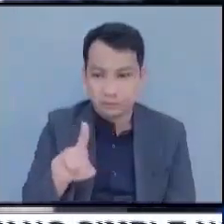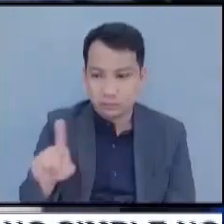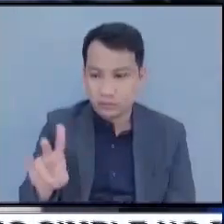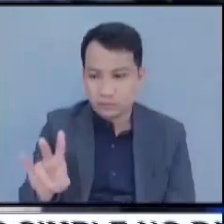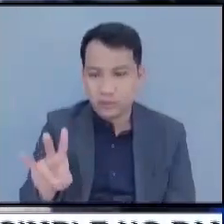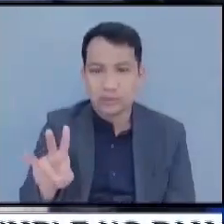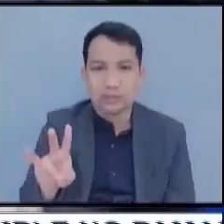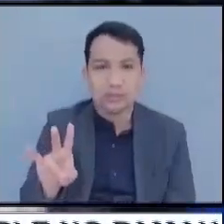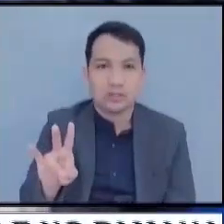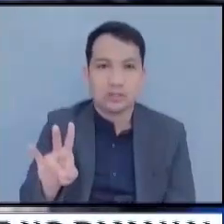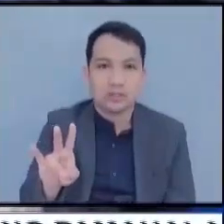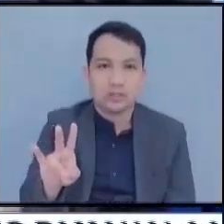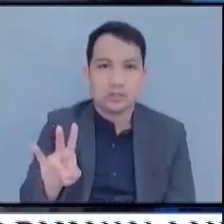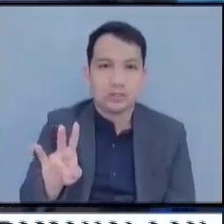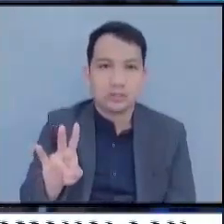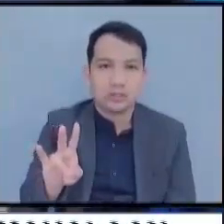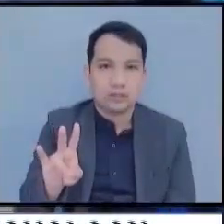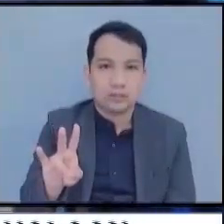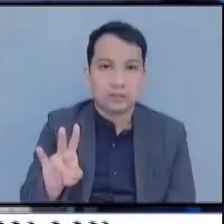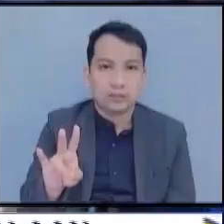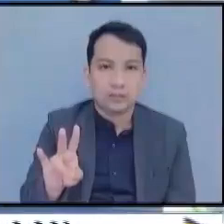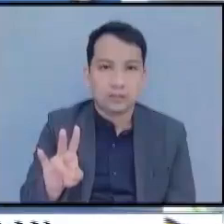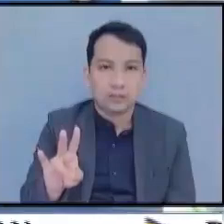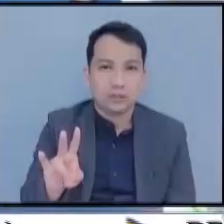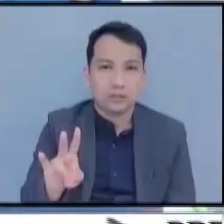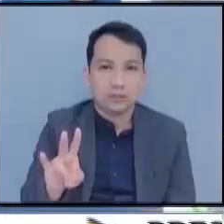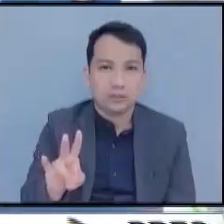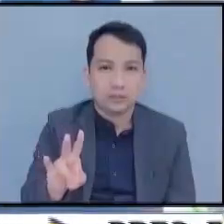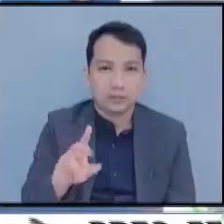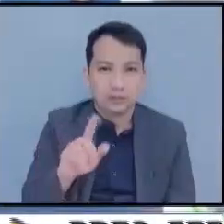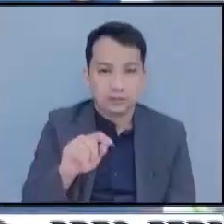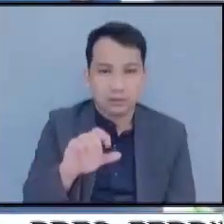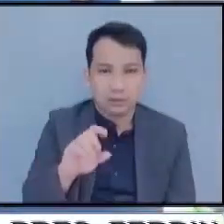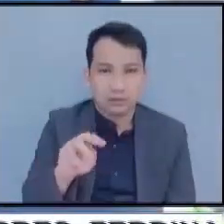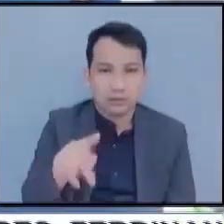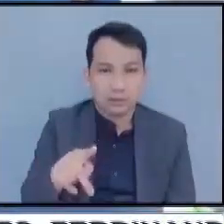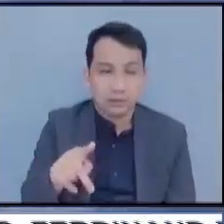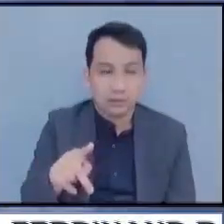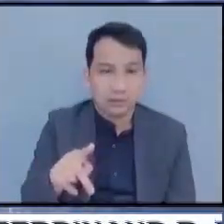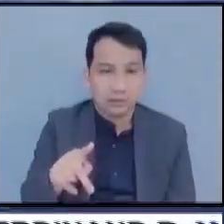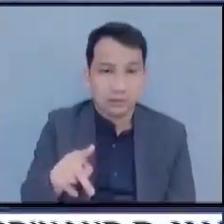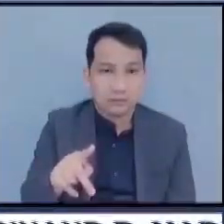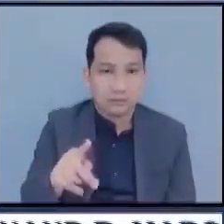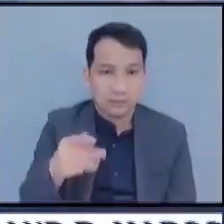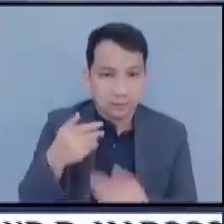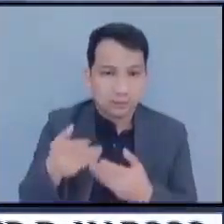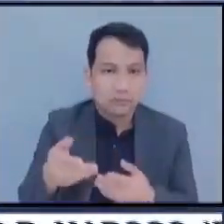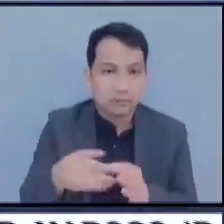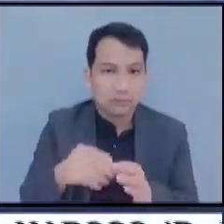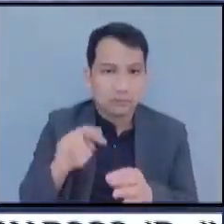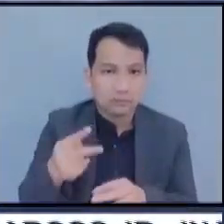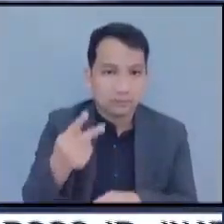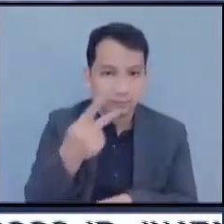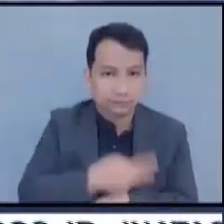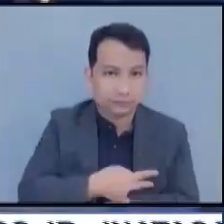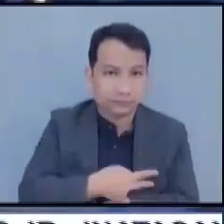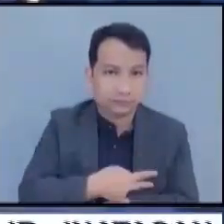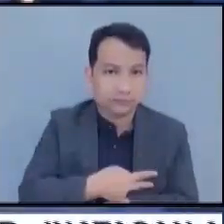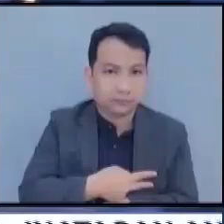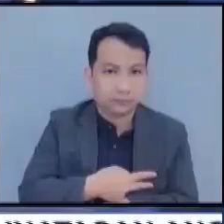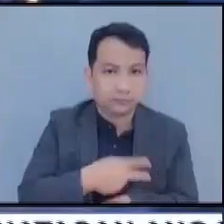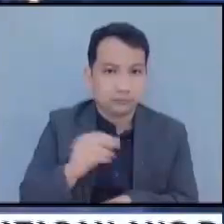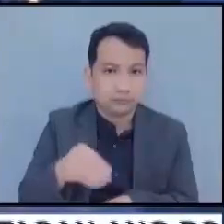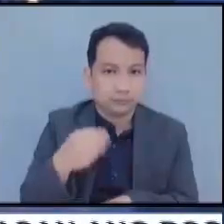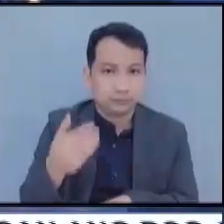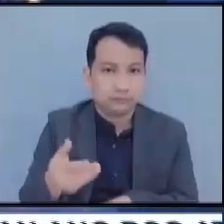sa laot ng Tato Infanta. Kaugnay nito, nagpatuloy pa sa ikalawang araw, Biyernes ang pagbibigay tulong ng